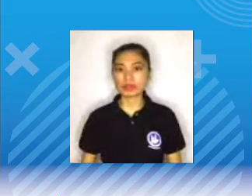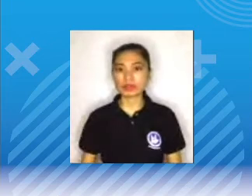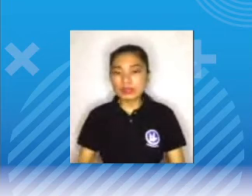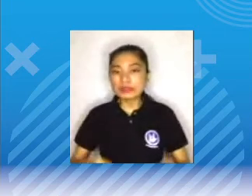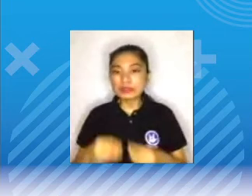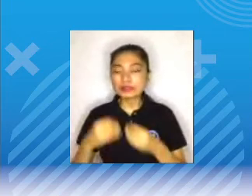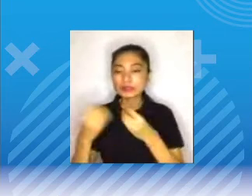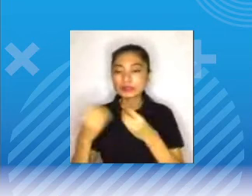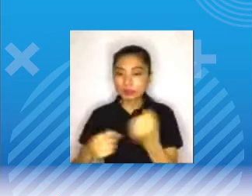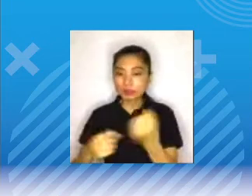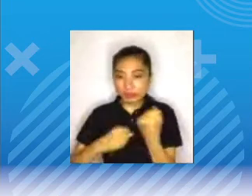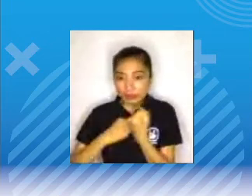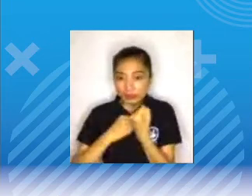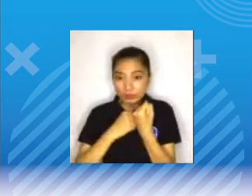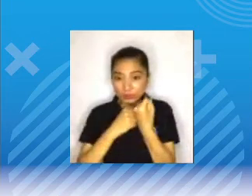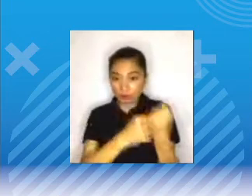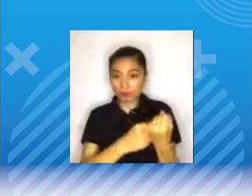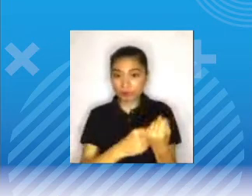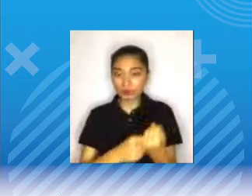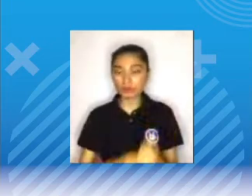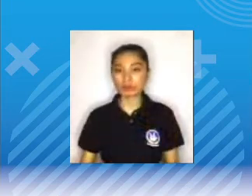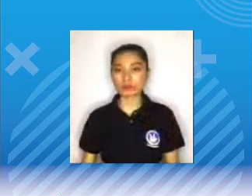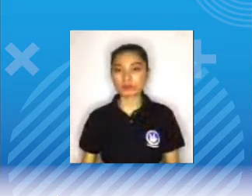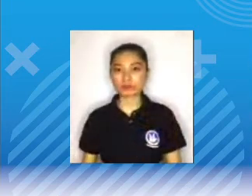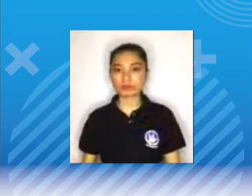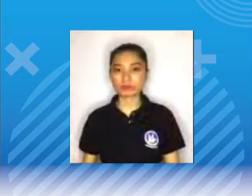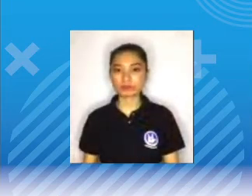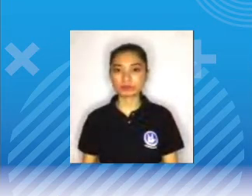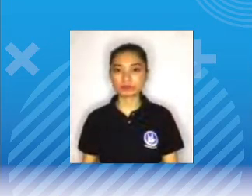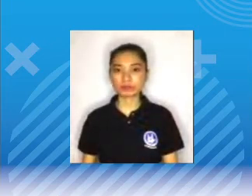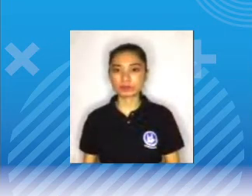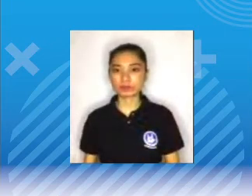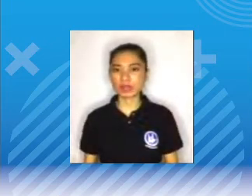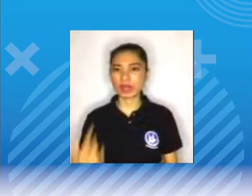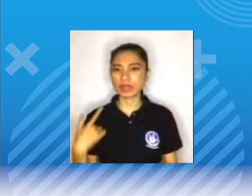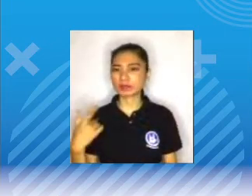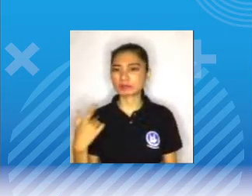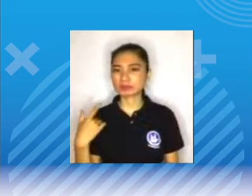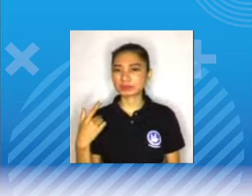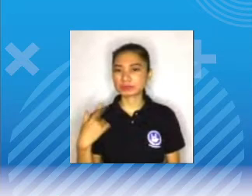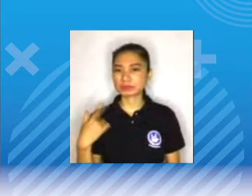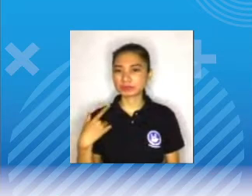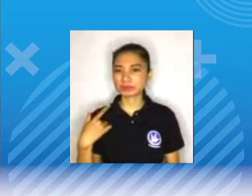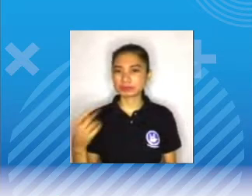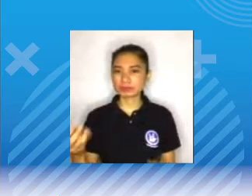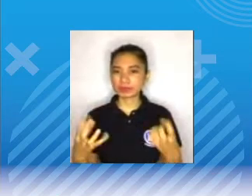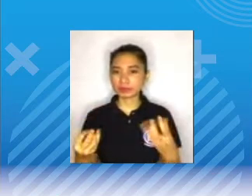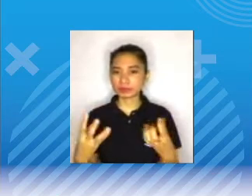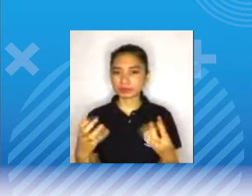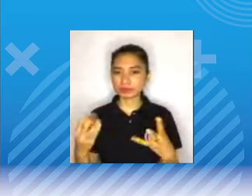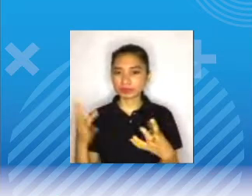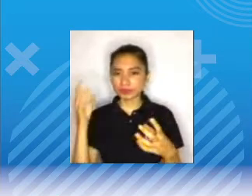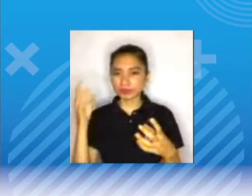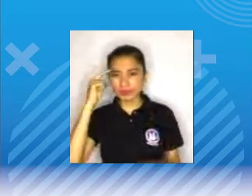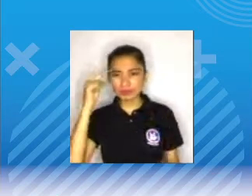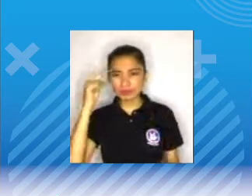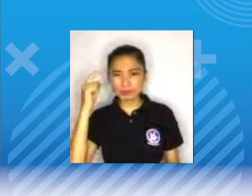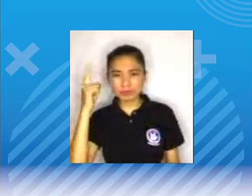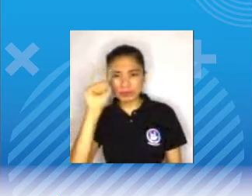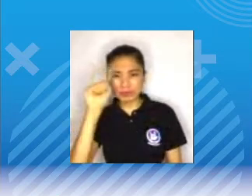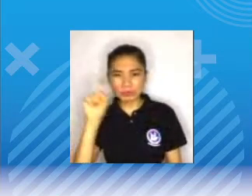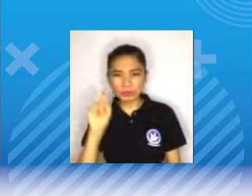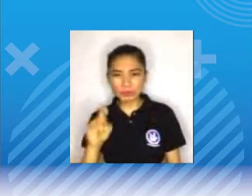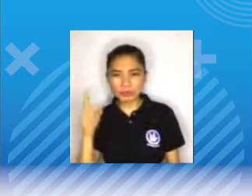that, for asking your question, alam ko po marami na umiikot sa inyong mga isip, no? Yung mga concerns ninyo,